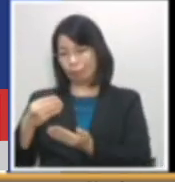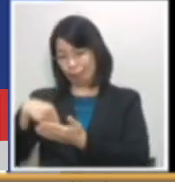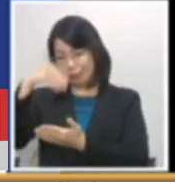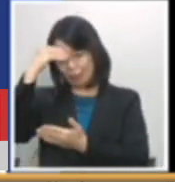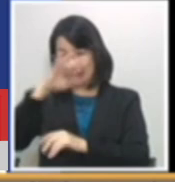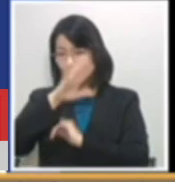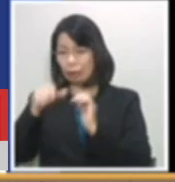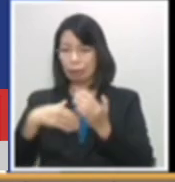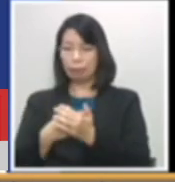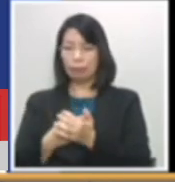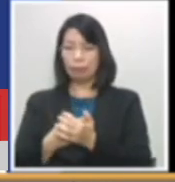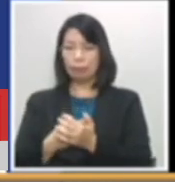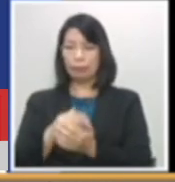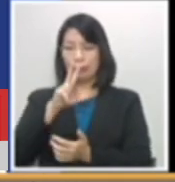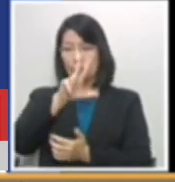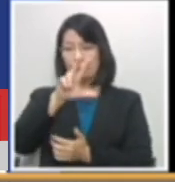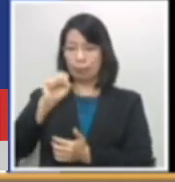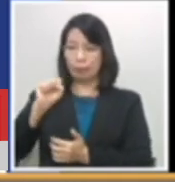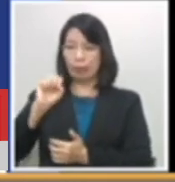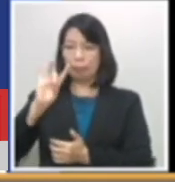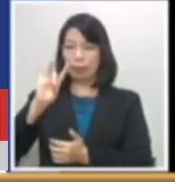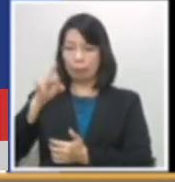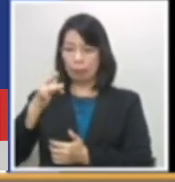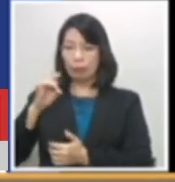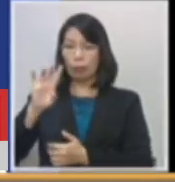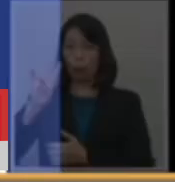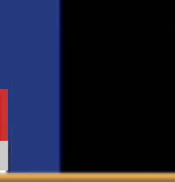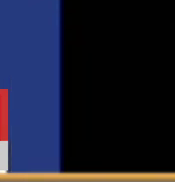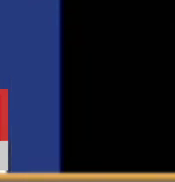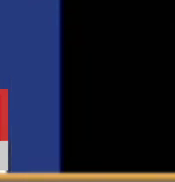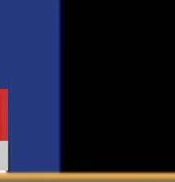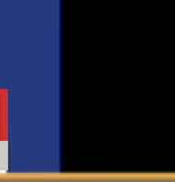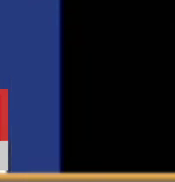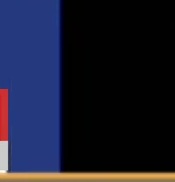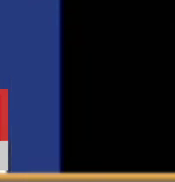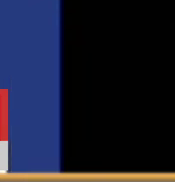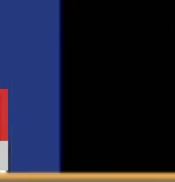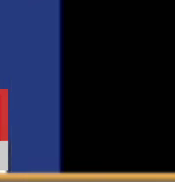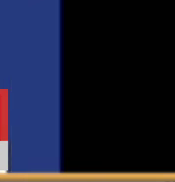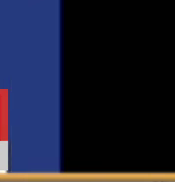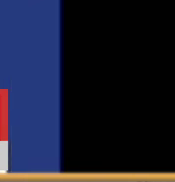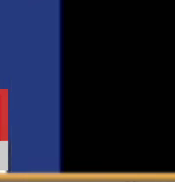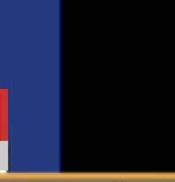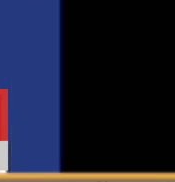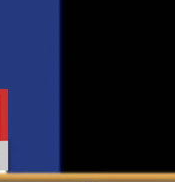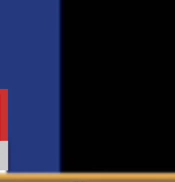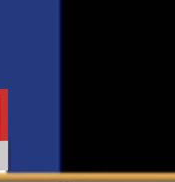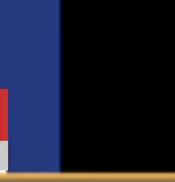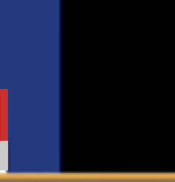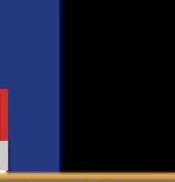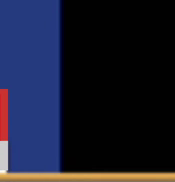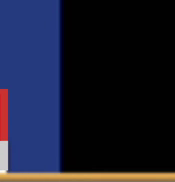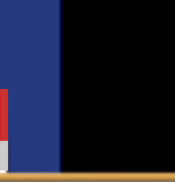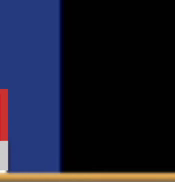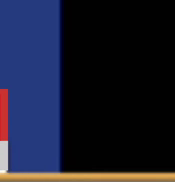ำนวนทั้งสิ้น 368,000 ล้านบาทลดลงจากปีงบประมาณ 62